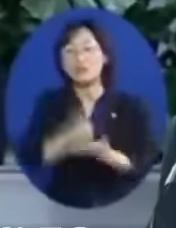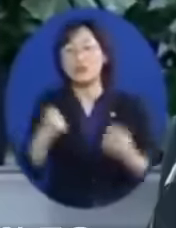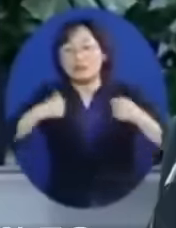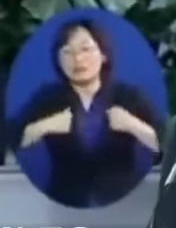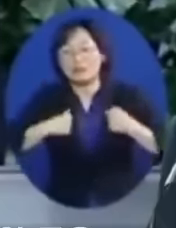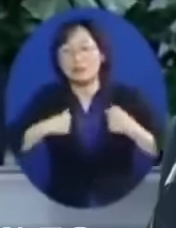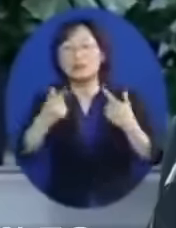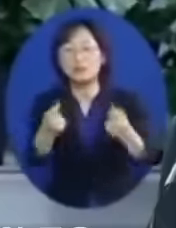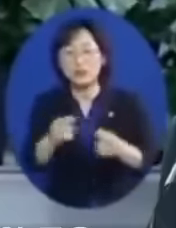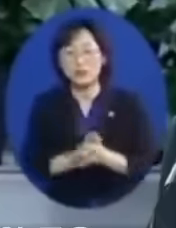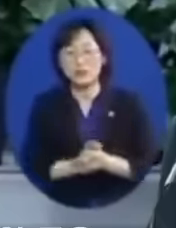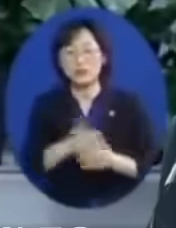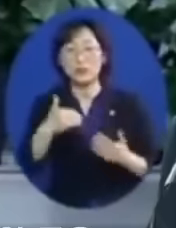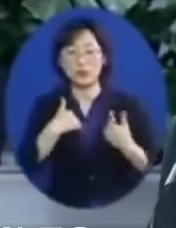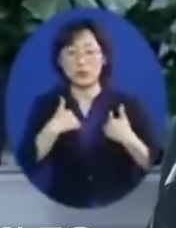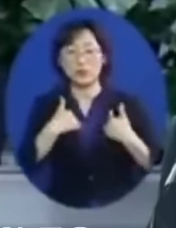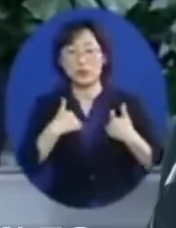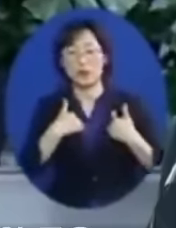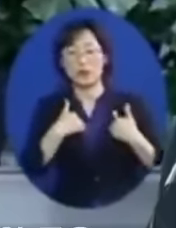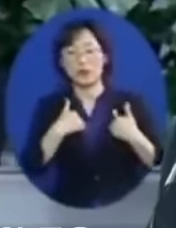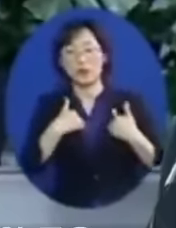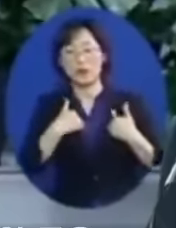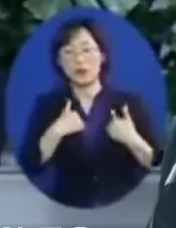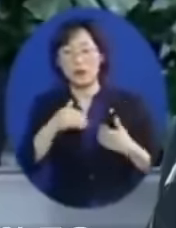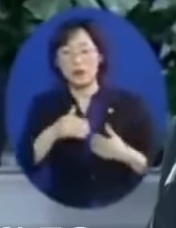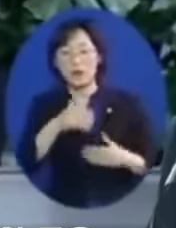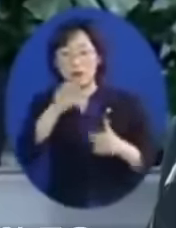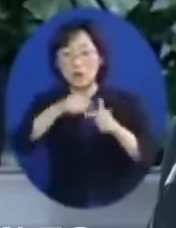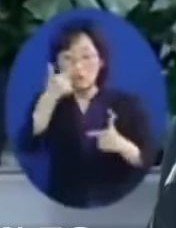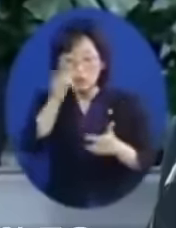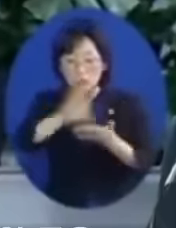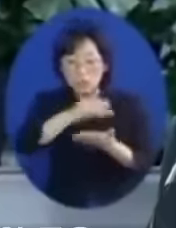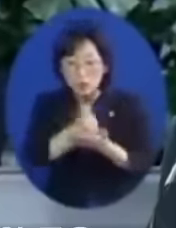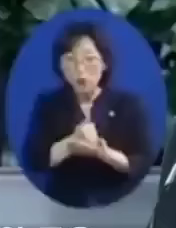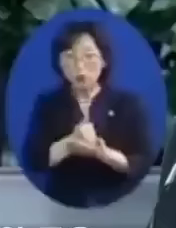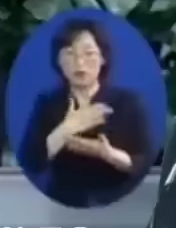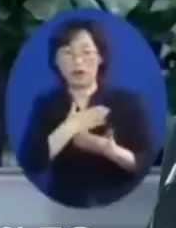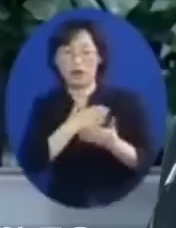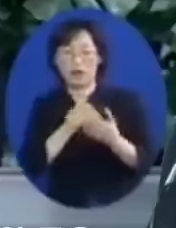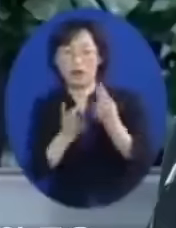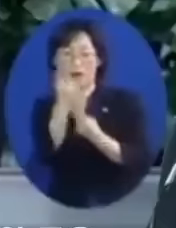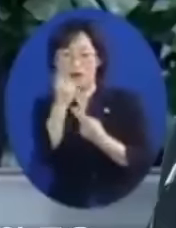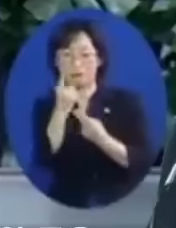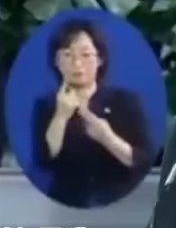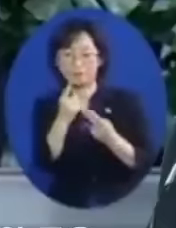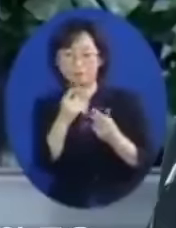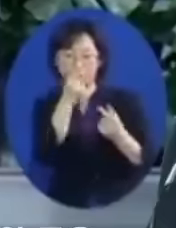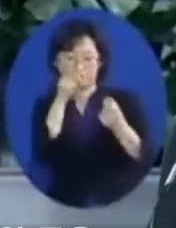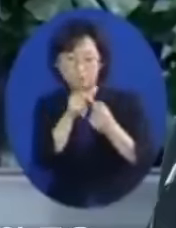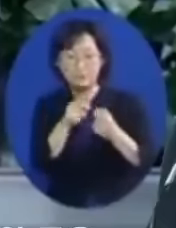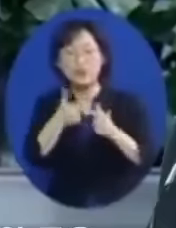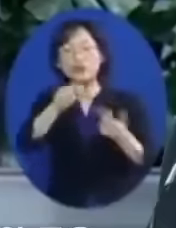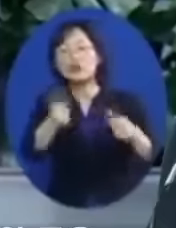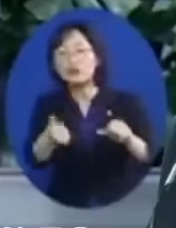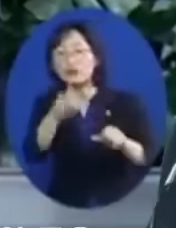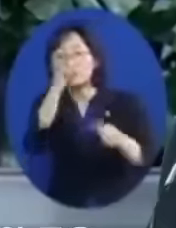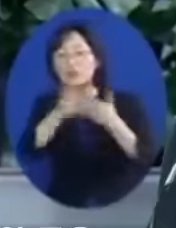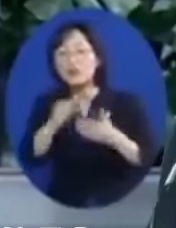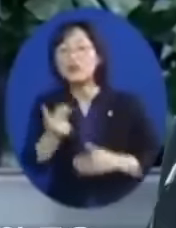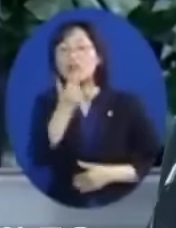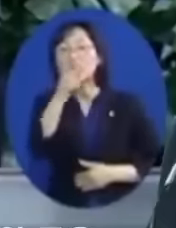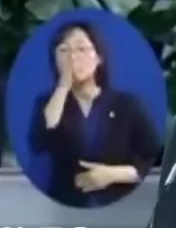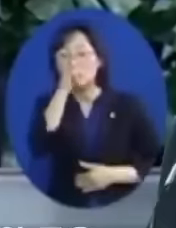짊어지고 있는 것입니다. 그처럼 그리스도와 우리는 불갈분하게 하나가 되어 있는 것입니다. 예수 죽음이 있어야 우리에게 생명이